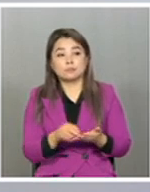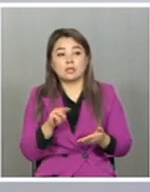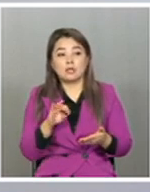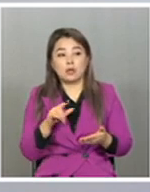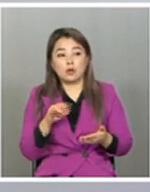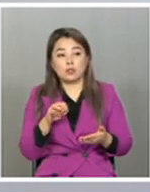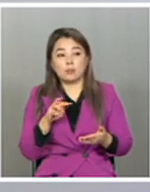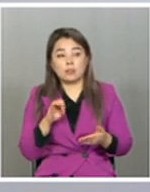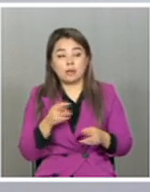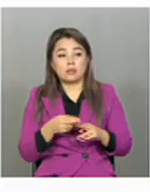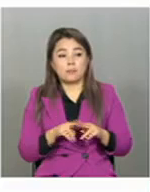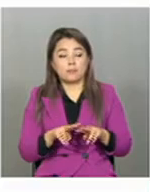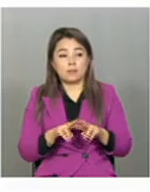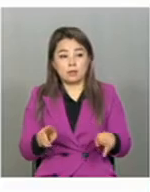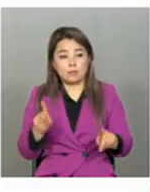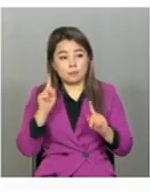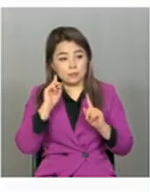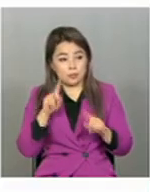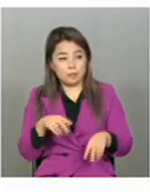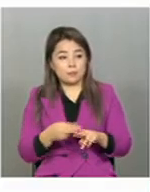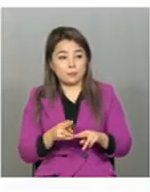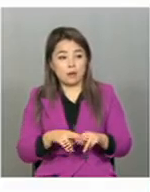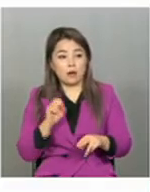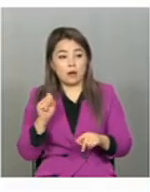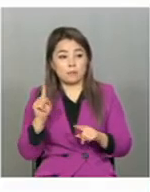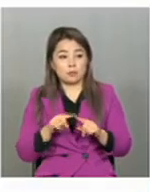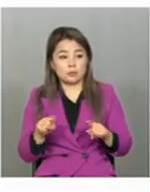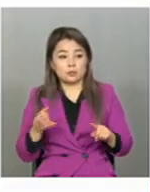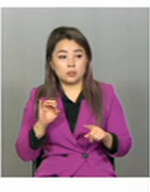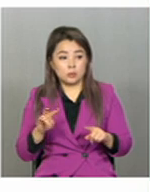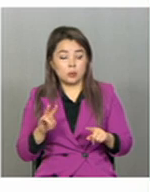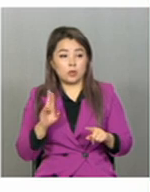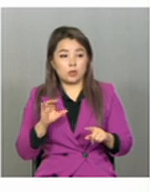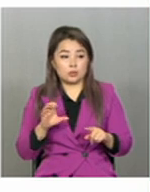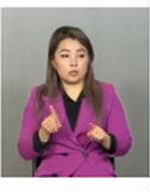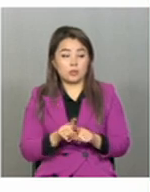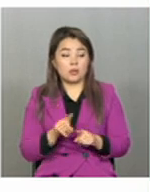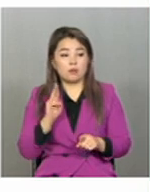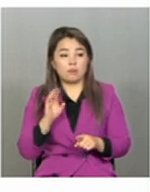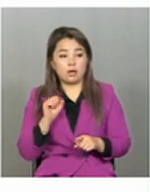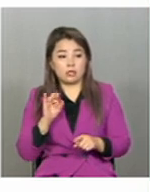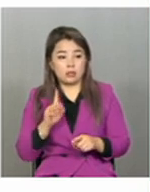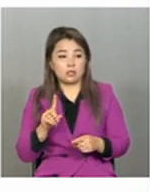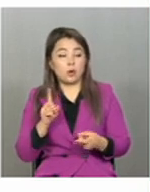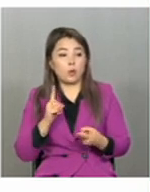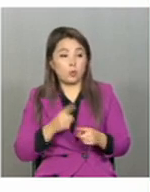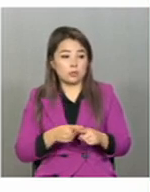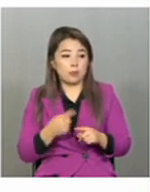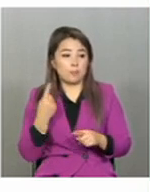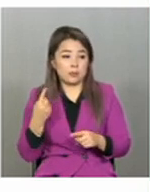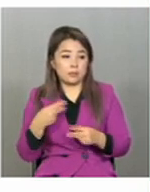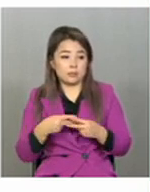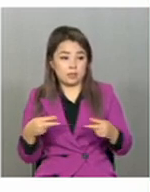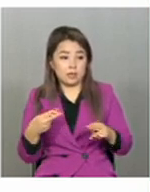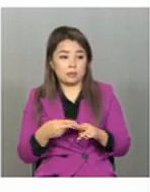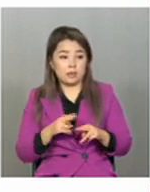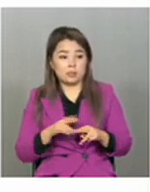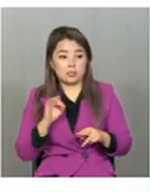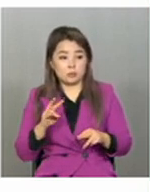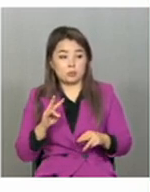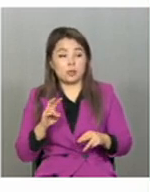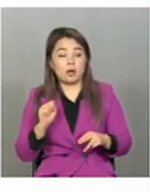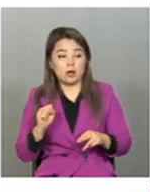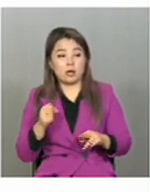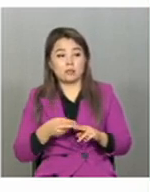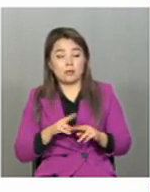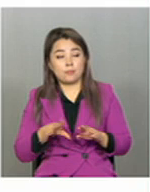тригонометриялық тепе-теңдікті білеміз. Яғни а бұрышының синус мен косинусының квадраттарының қосындысы 1-ге тең. Ал синус а бізде белгілі,